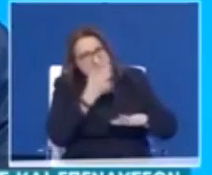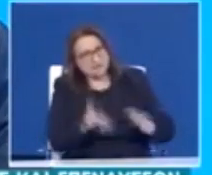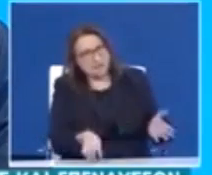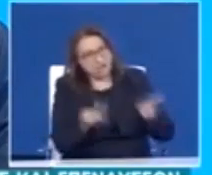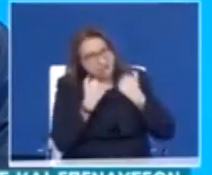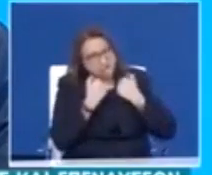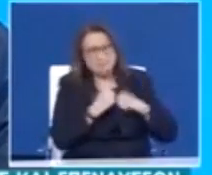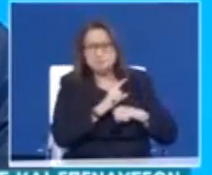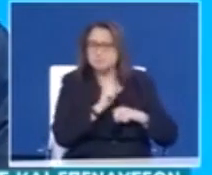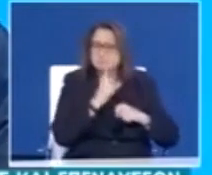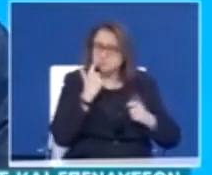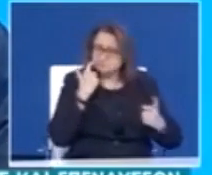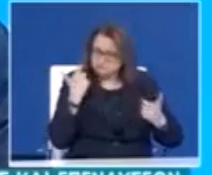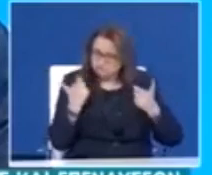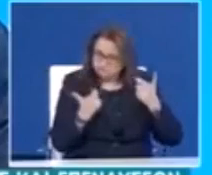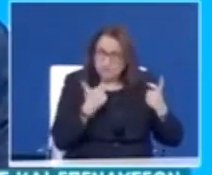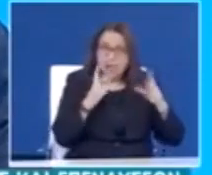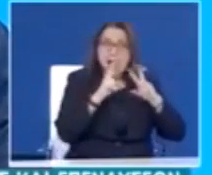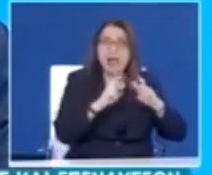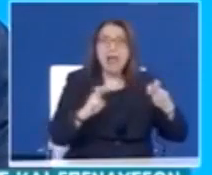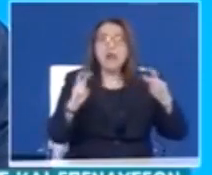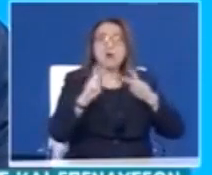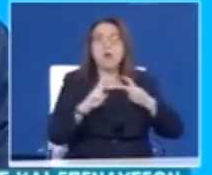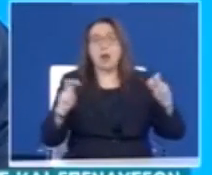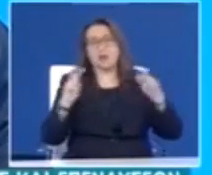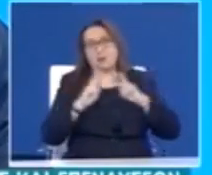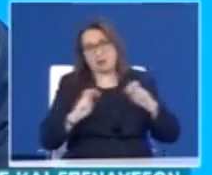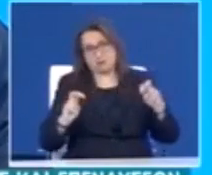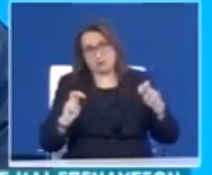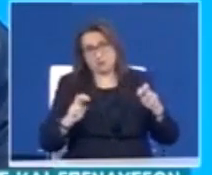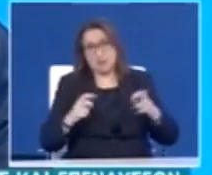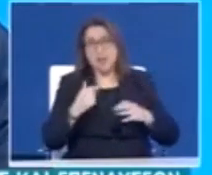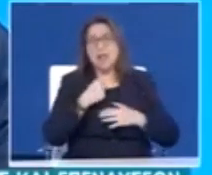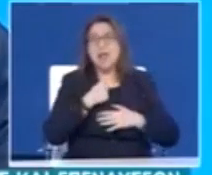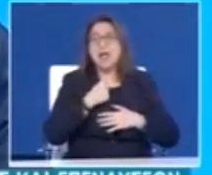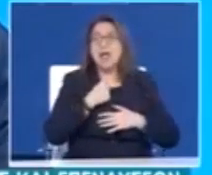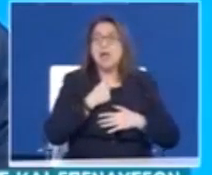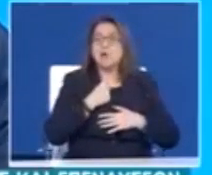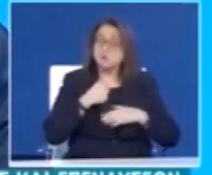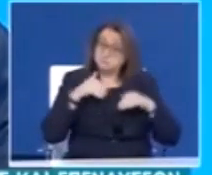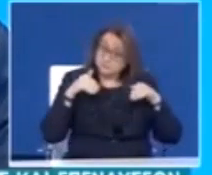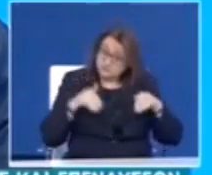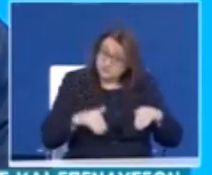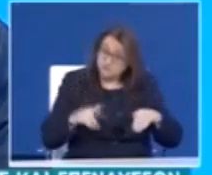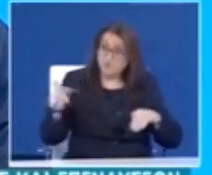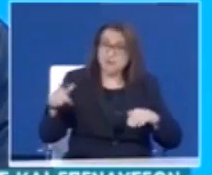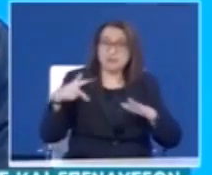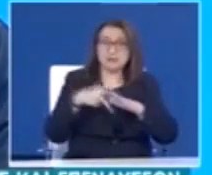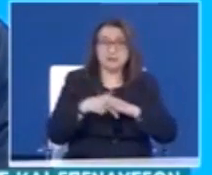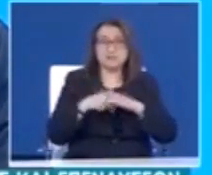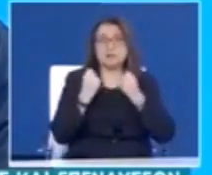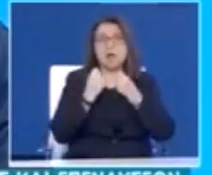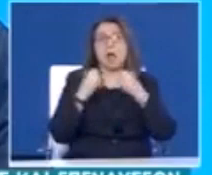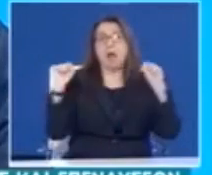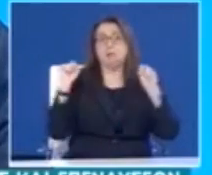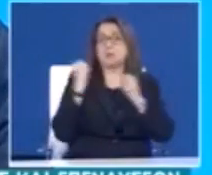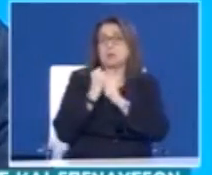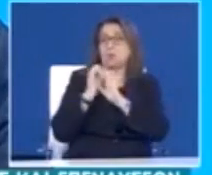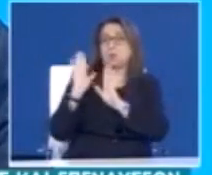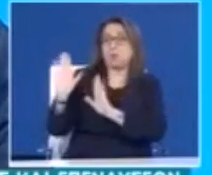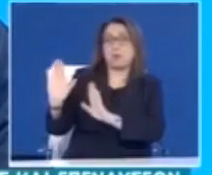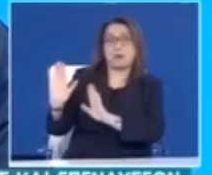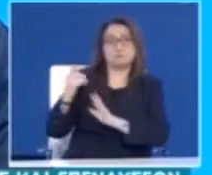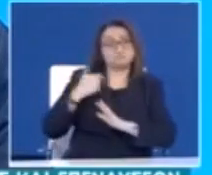τη λειτουργία τους. Σέβομαι απόλυτα την ανεξάρτητη λειτουργία των τραπεζών. Και ασφαλώς λέτε, αντιλαμβανόμαστε ότι οι